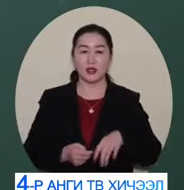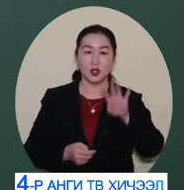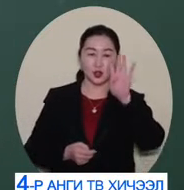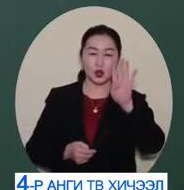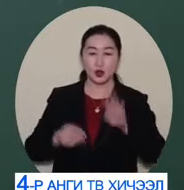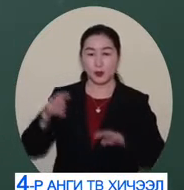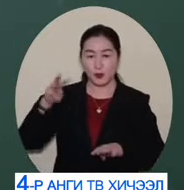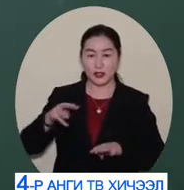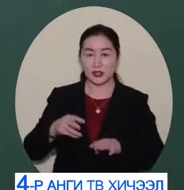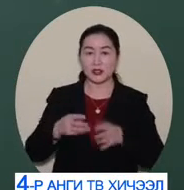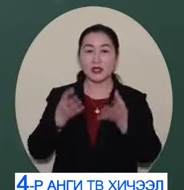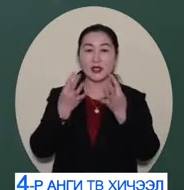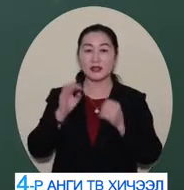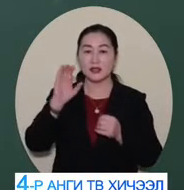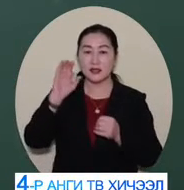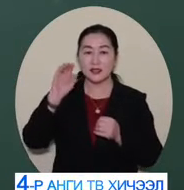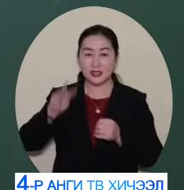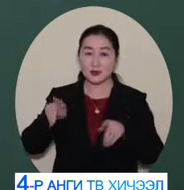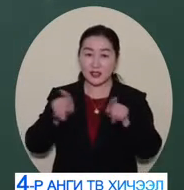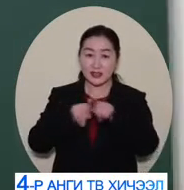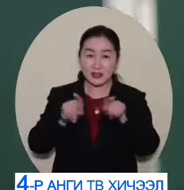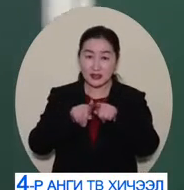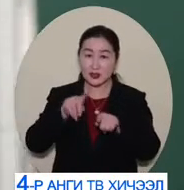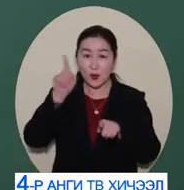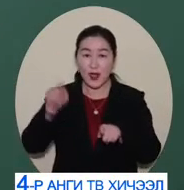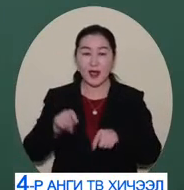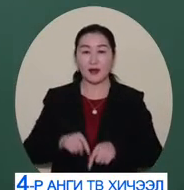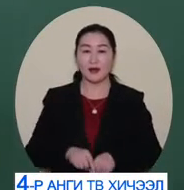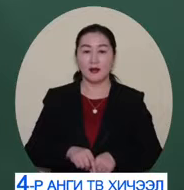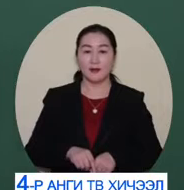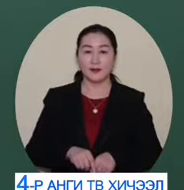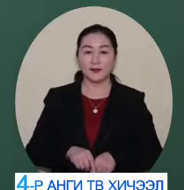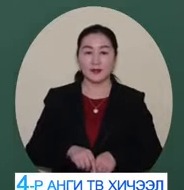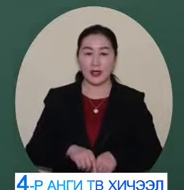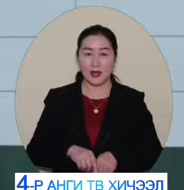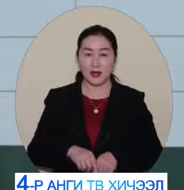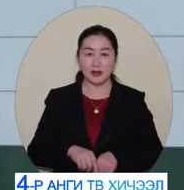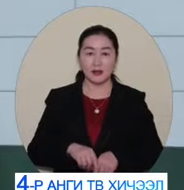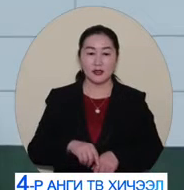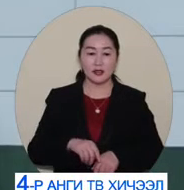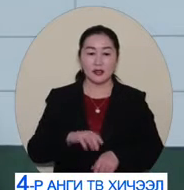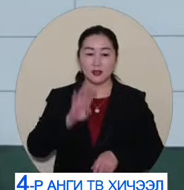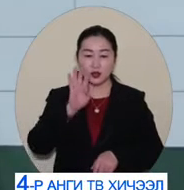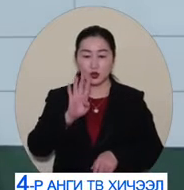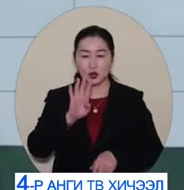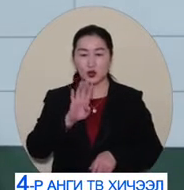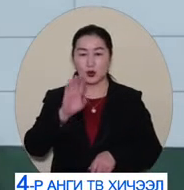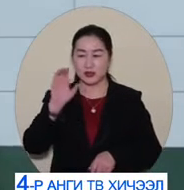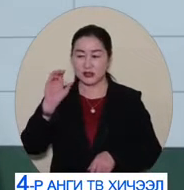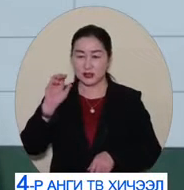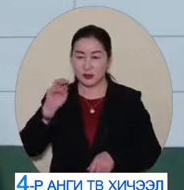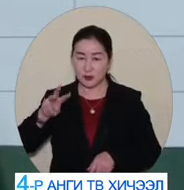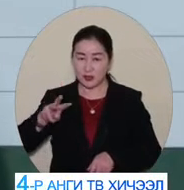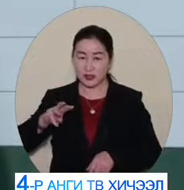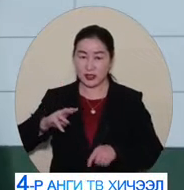4 метр бол хэдэн сантиметр лээ хүмүүд ээ? 400 см тийм ээ. За агшин 400 см гээд байшингийн бодит